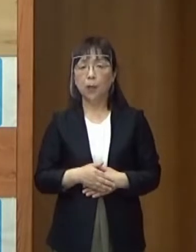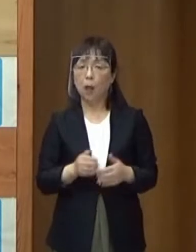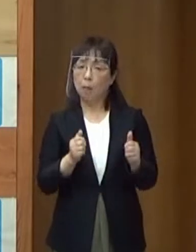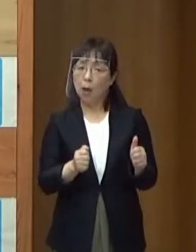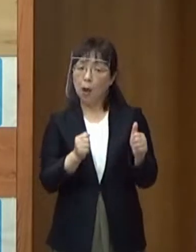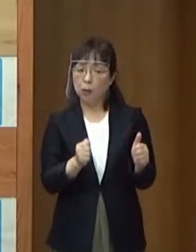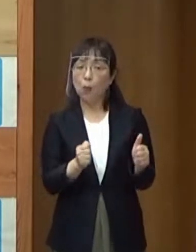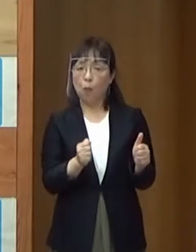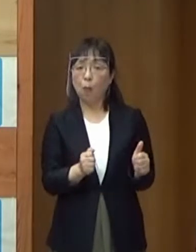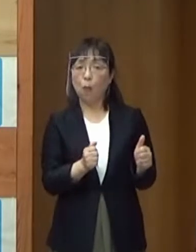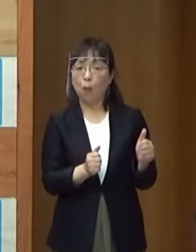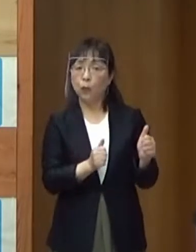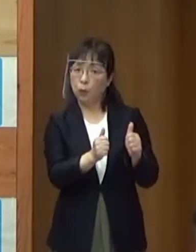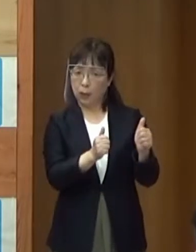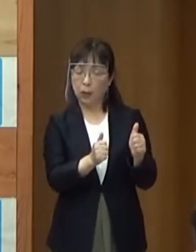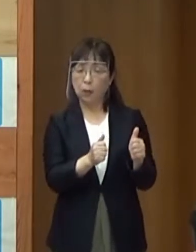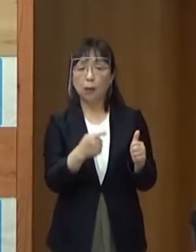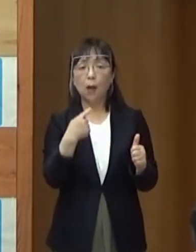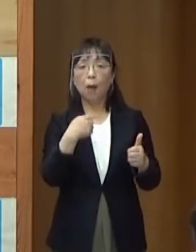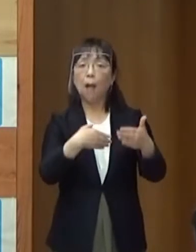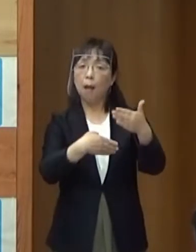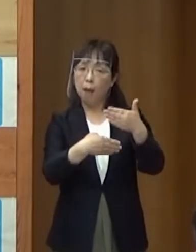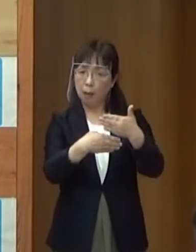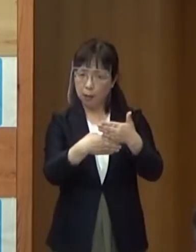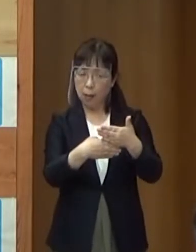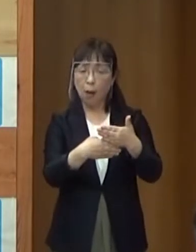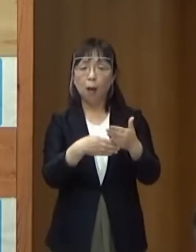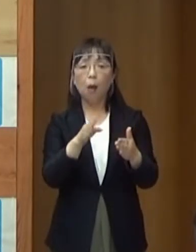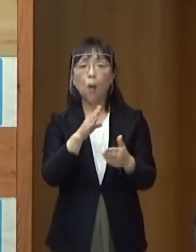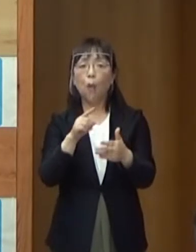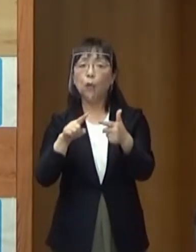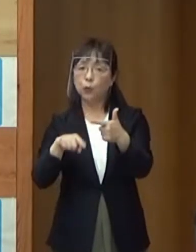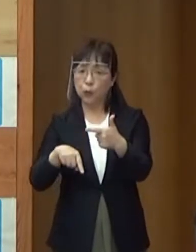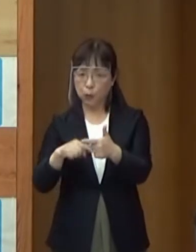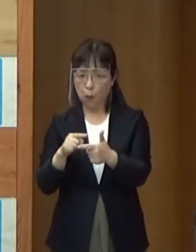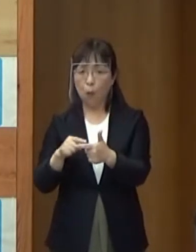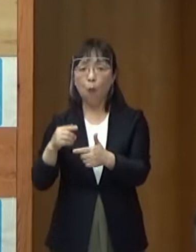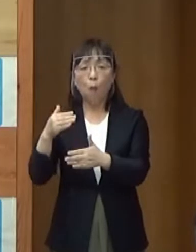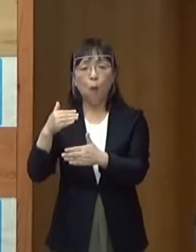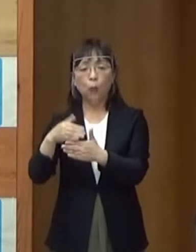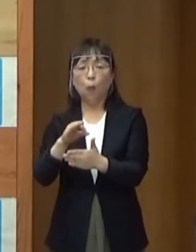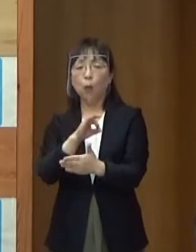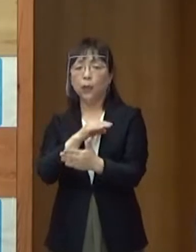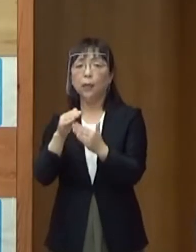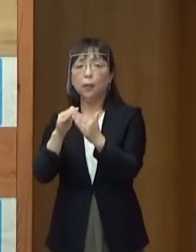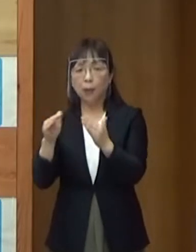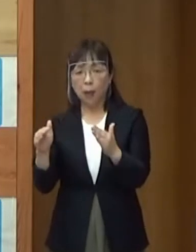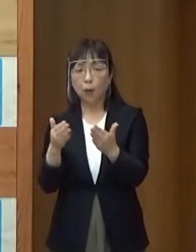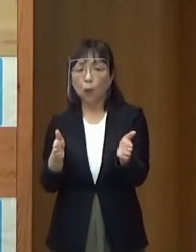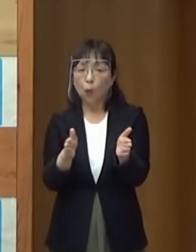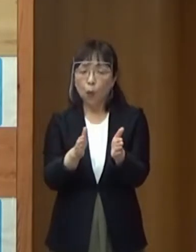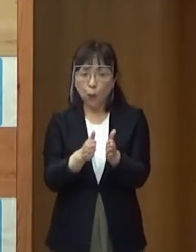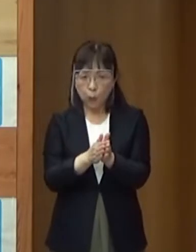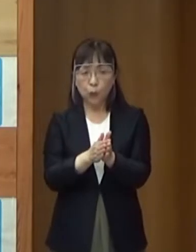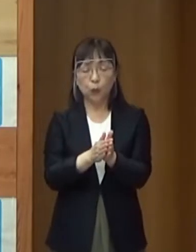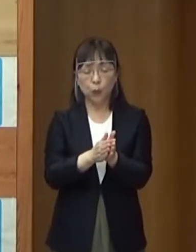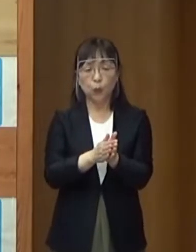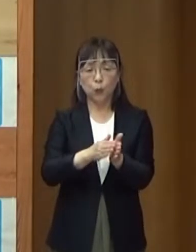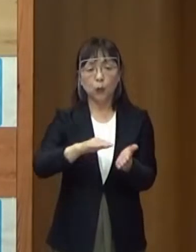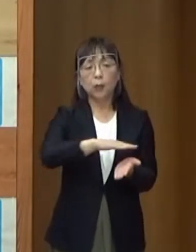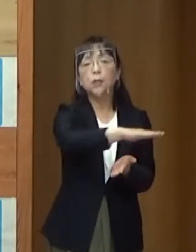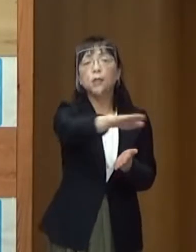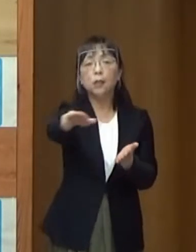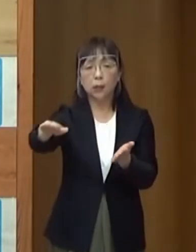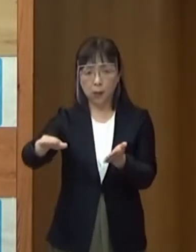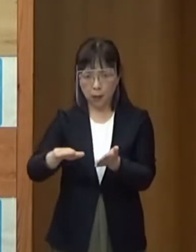においてですけども、赤レンガ、本庁、道議会庁舎を含む、道庁敷地